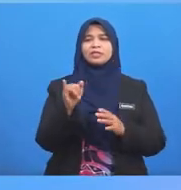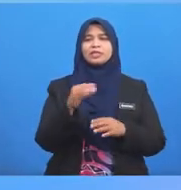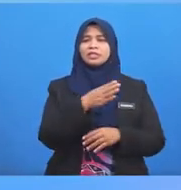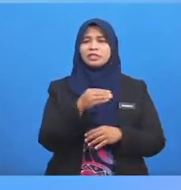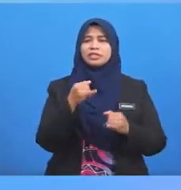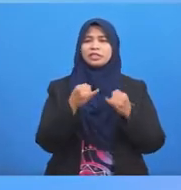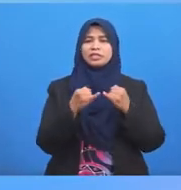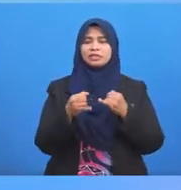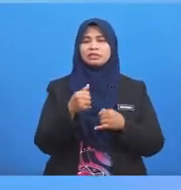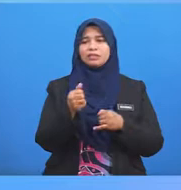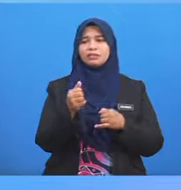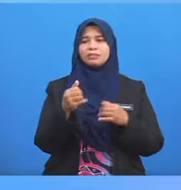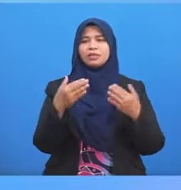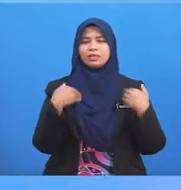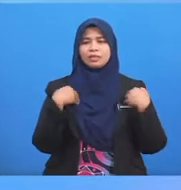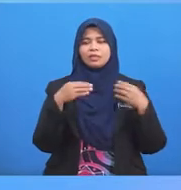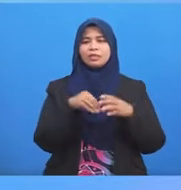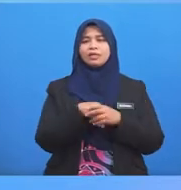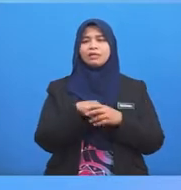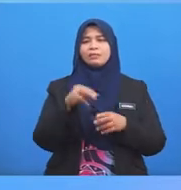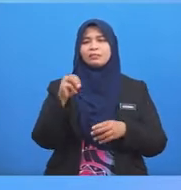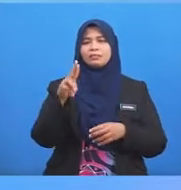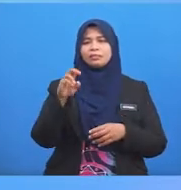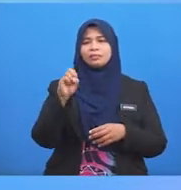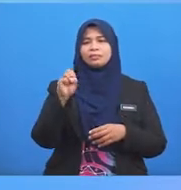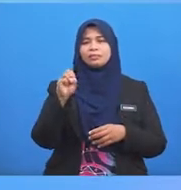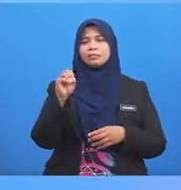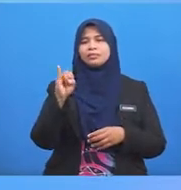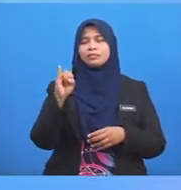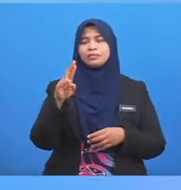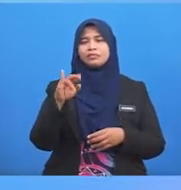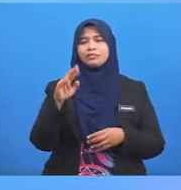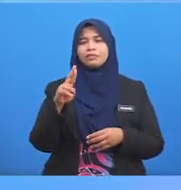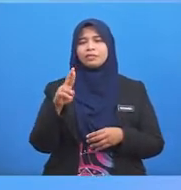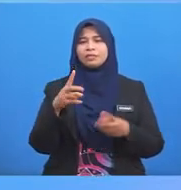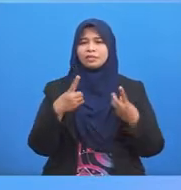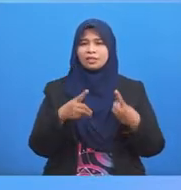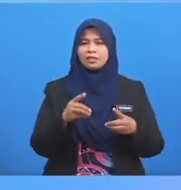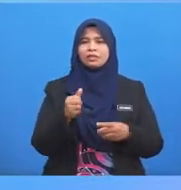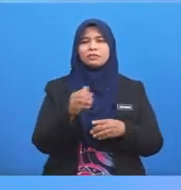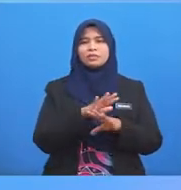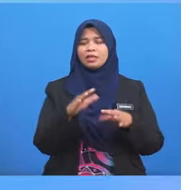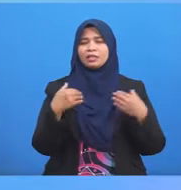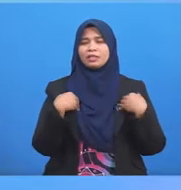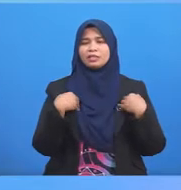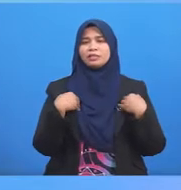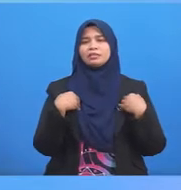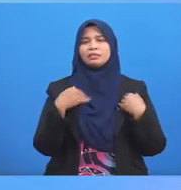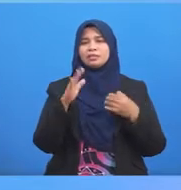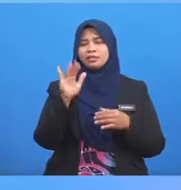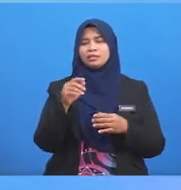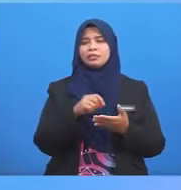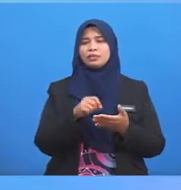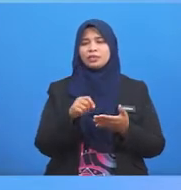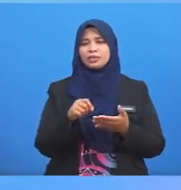dan jika kamu berada dalam musafir sedang kamu tidak mendapati jurutulis, maka